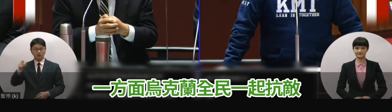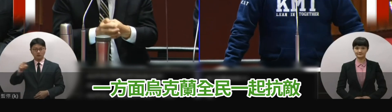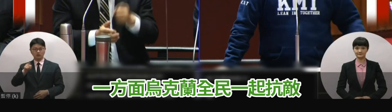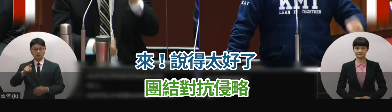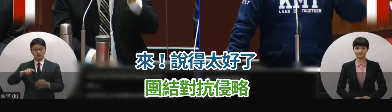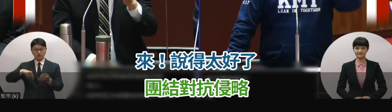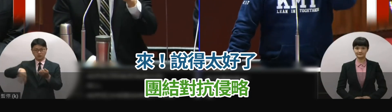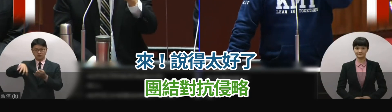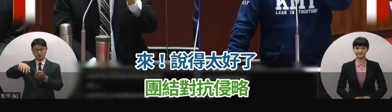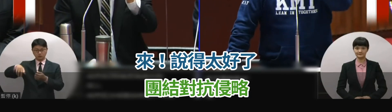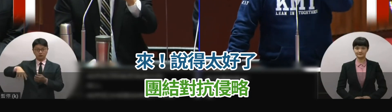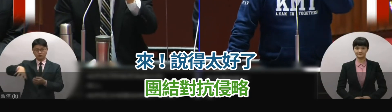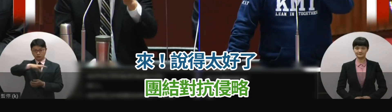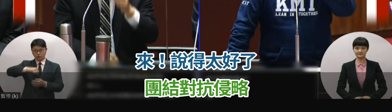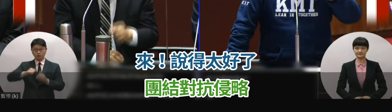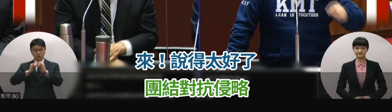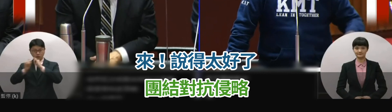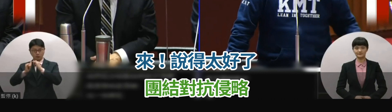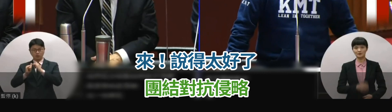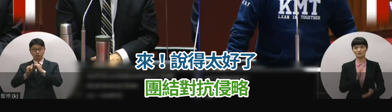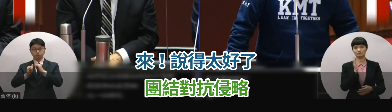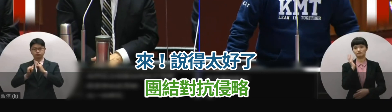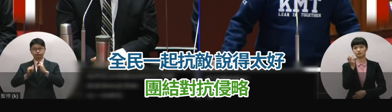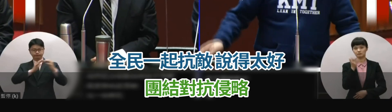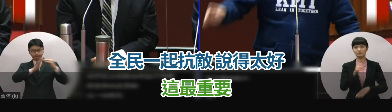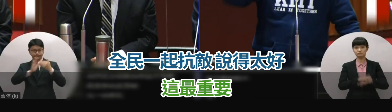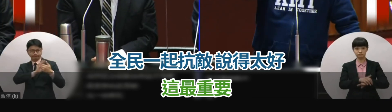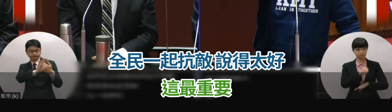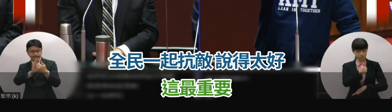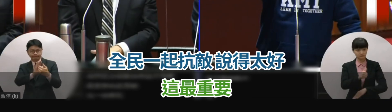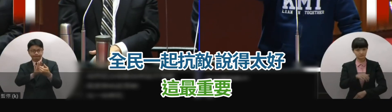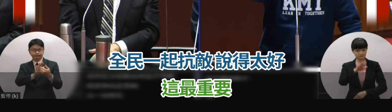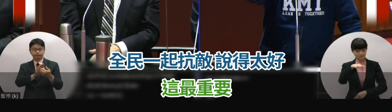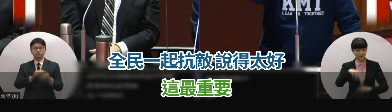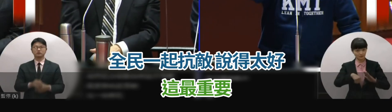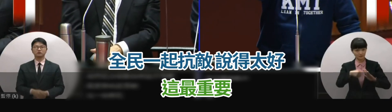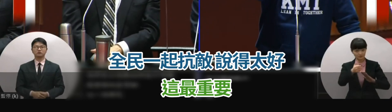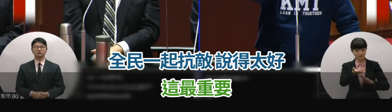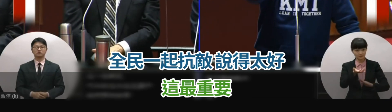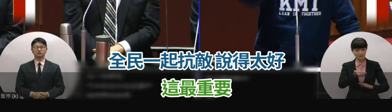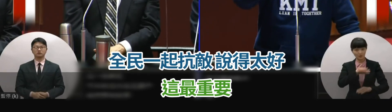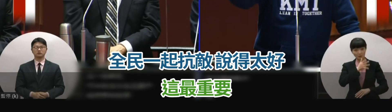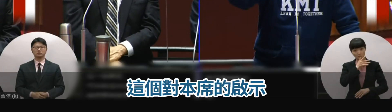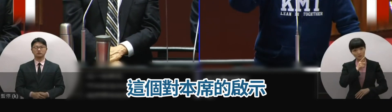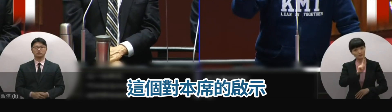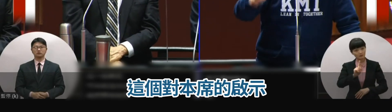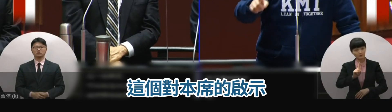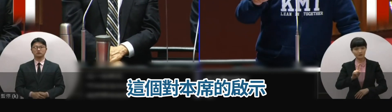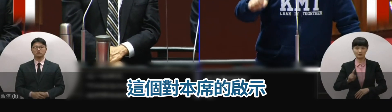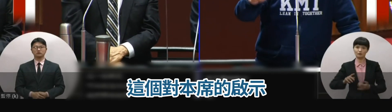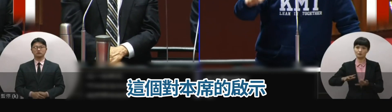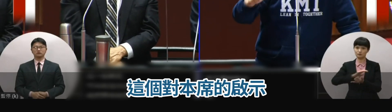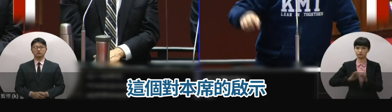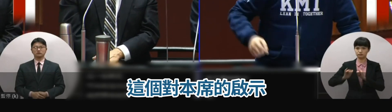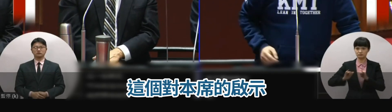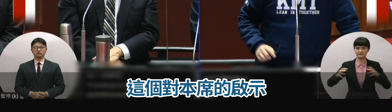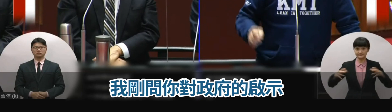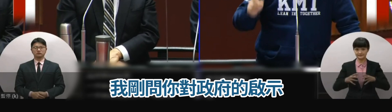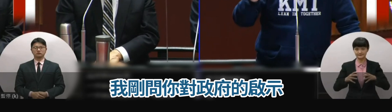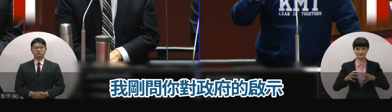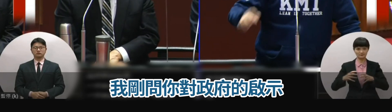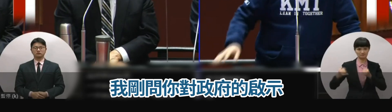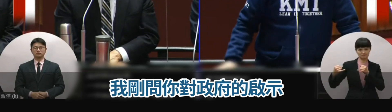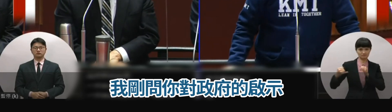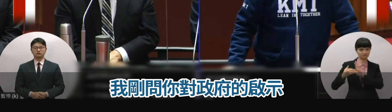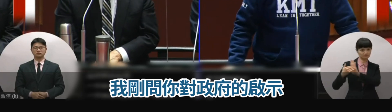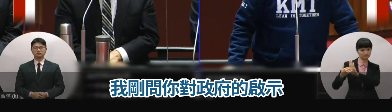敌，团结对抗侵略。 来，院长，院长。 最最重要， 全民一起抗敌，说得太好。这个对本席的启示啊，我刚